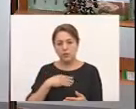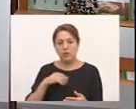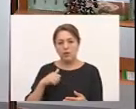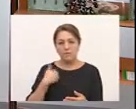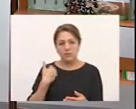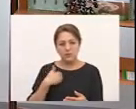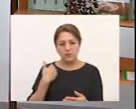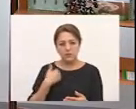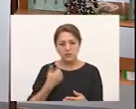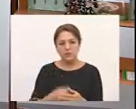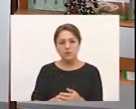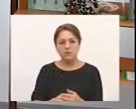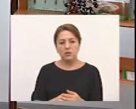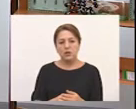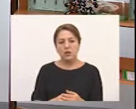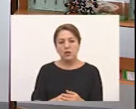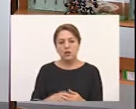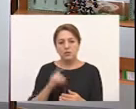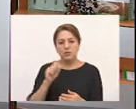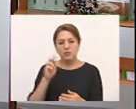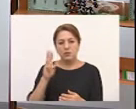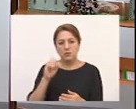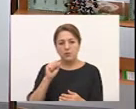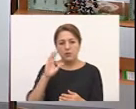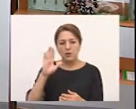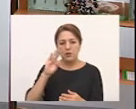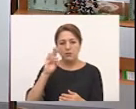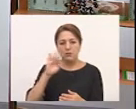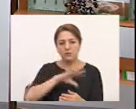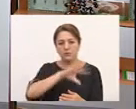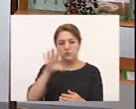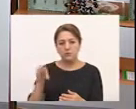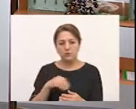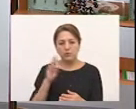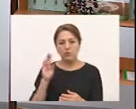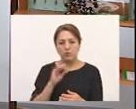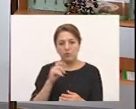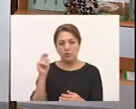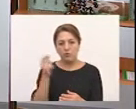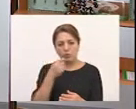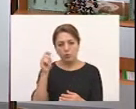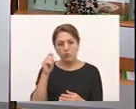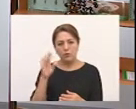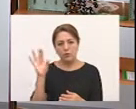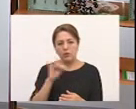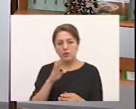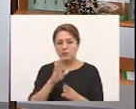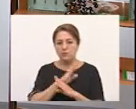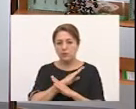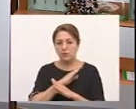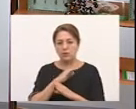хвастливость. Забавно все это. Но бунт и смерти – это не